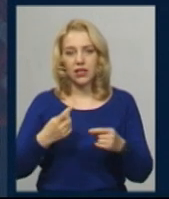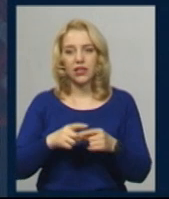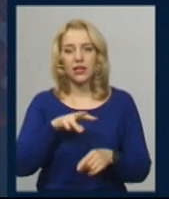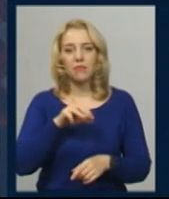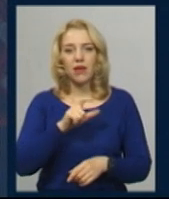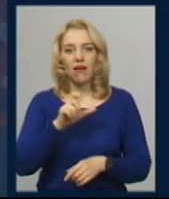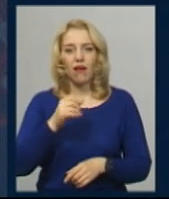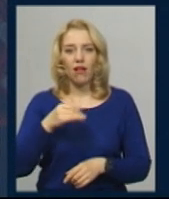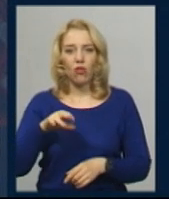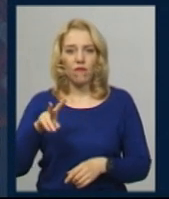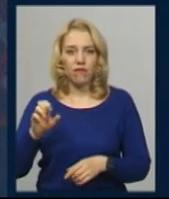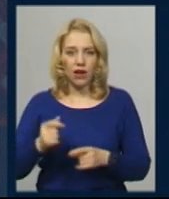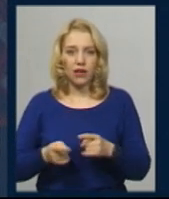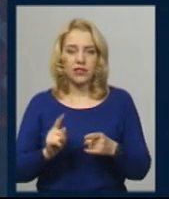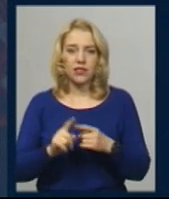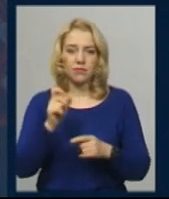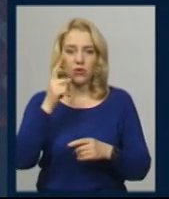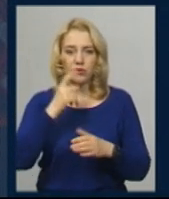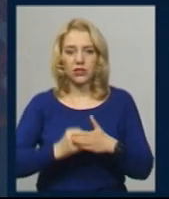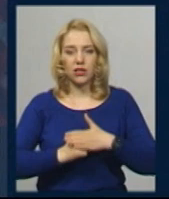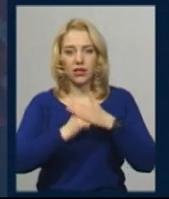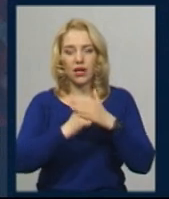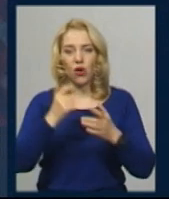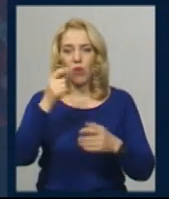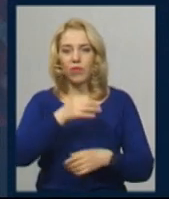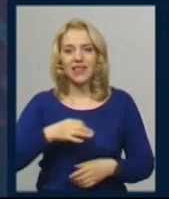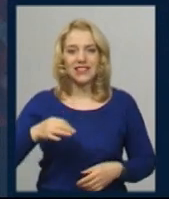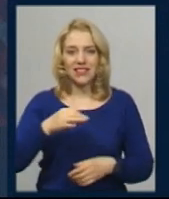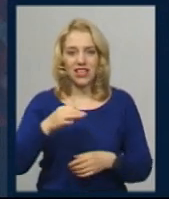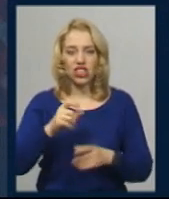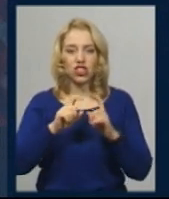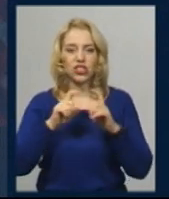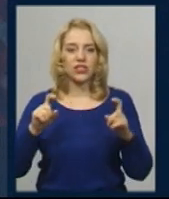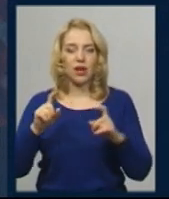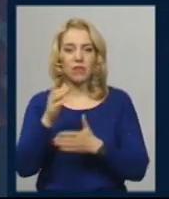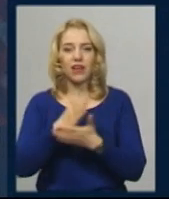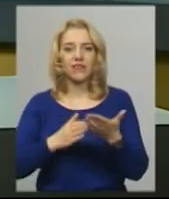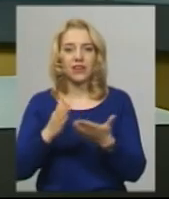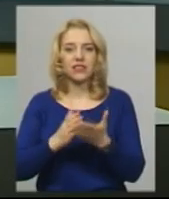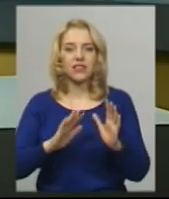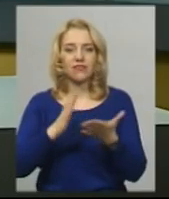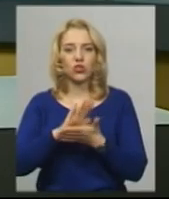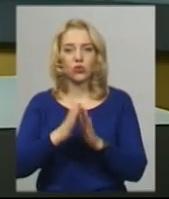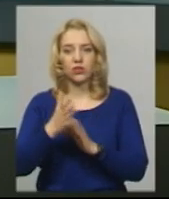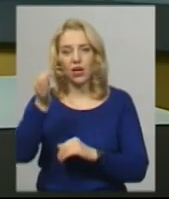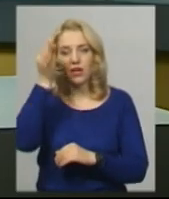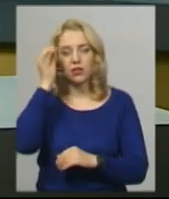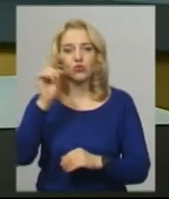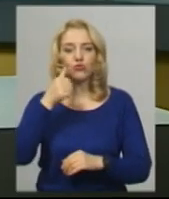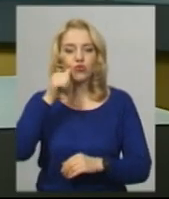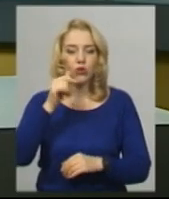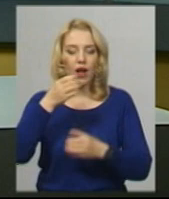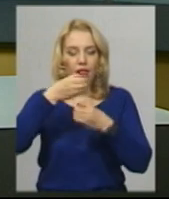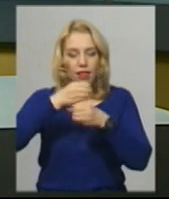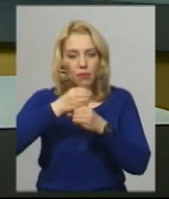з посиланням на інформацію обласного штабу з ліквідації надзвичайної ситуації. Нагадаю, вчора на Хмельниччині було лабораторно